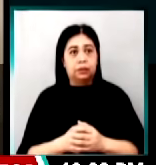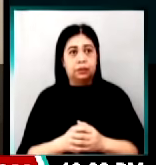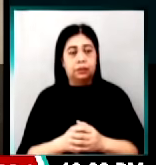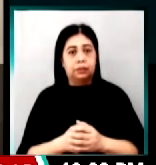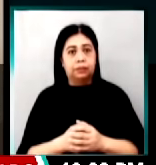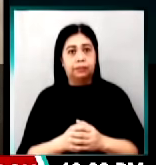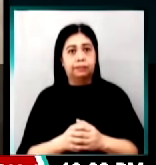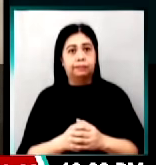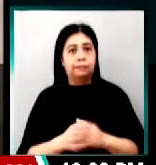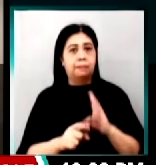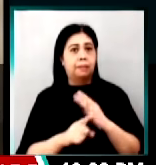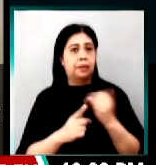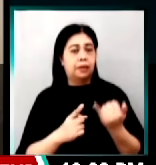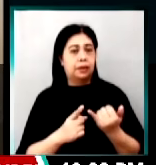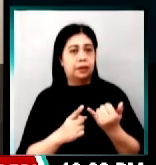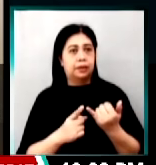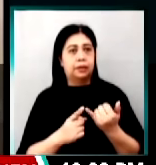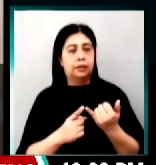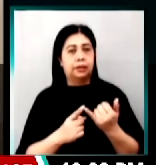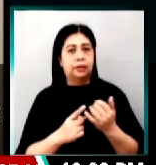barangay